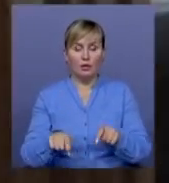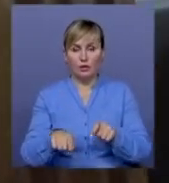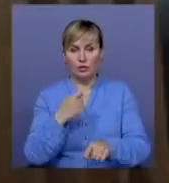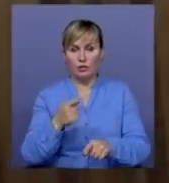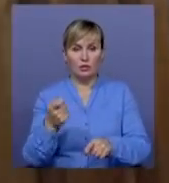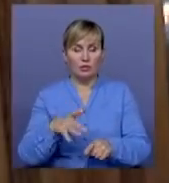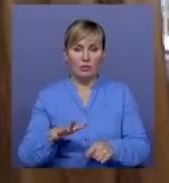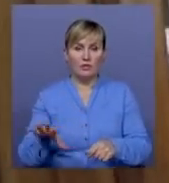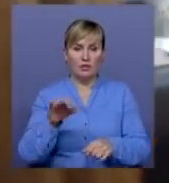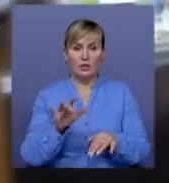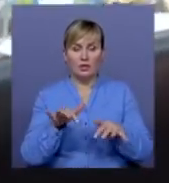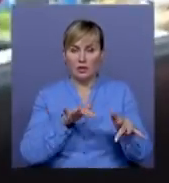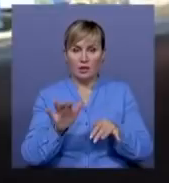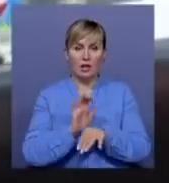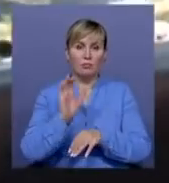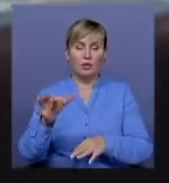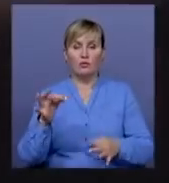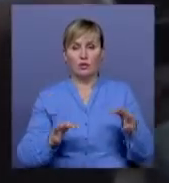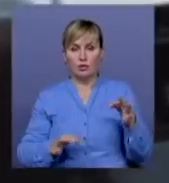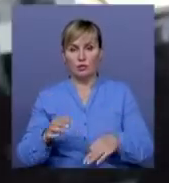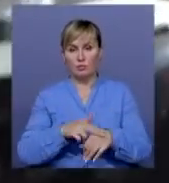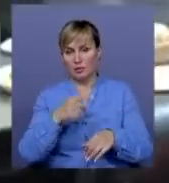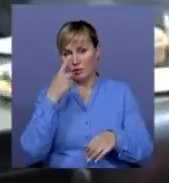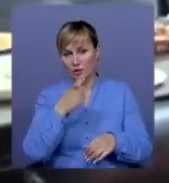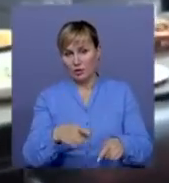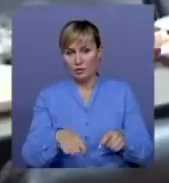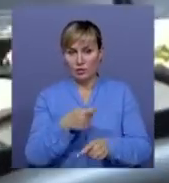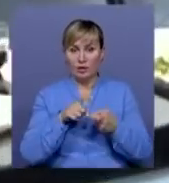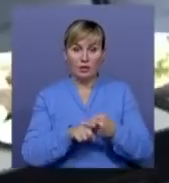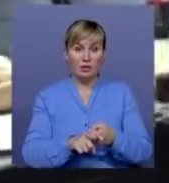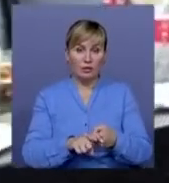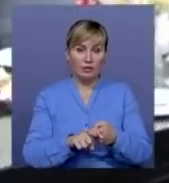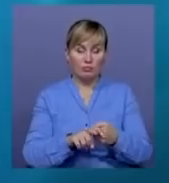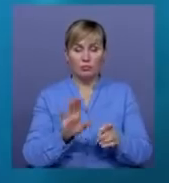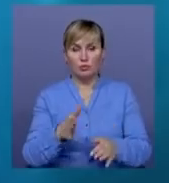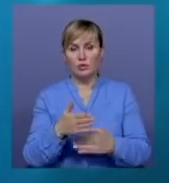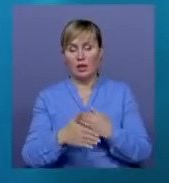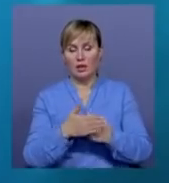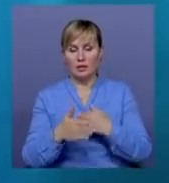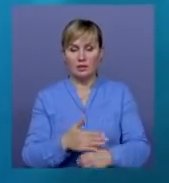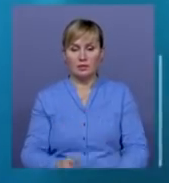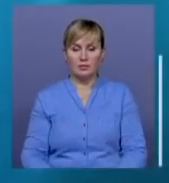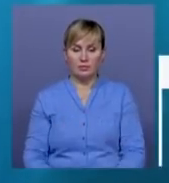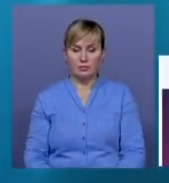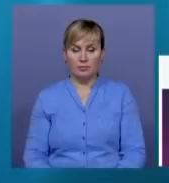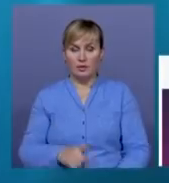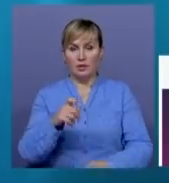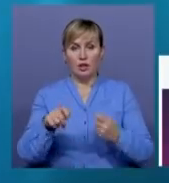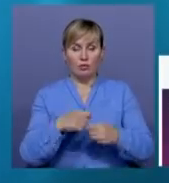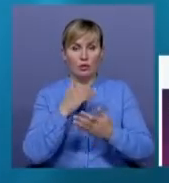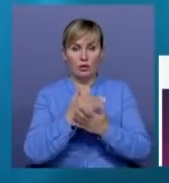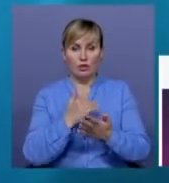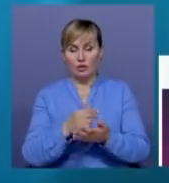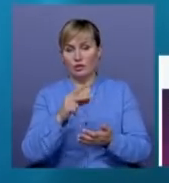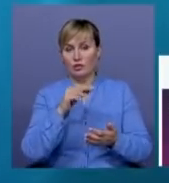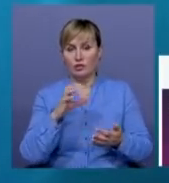дела направили в суд. Полицейские же лишний раз напомнили. Нарушение карантина чревато последствиями. За нарушение режима